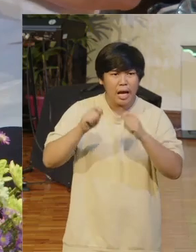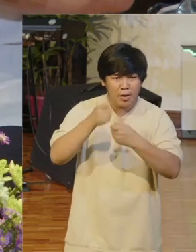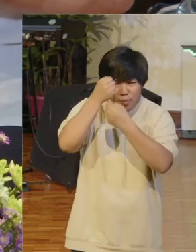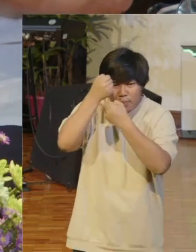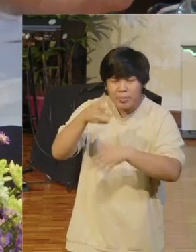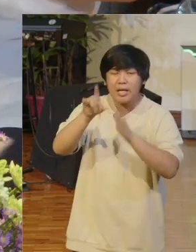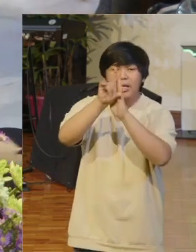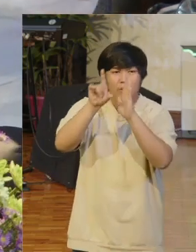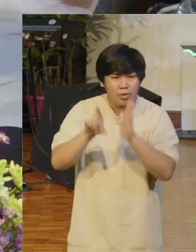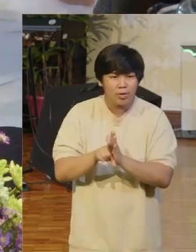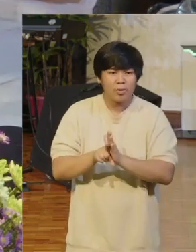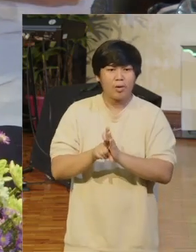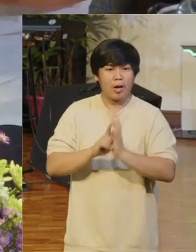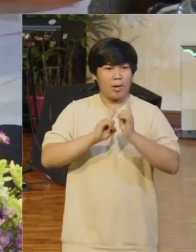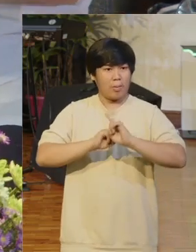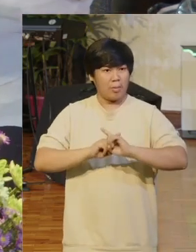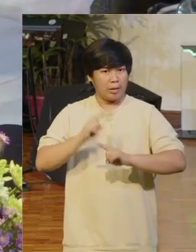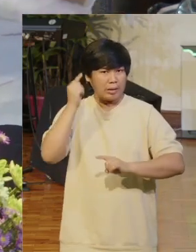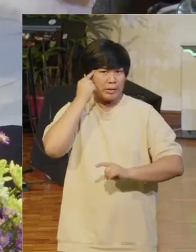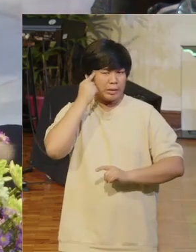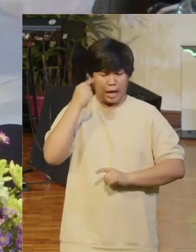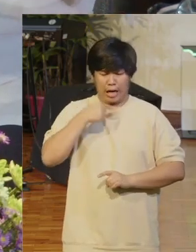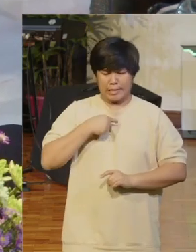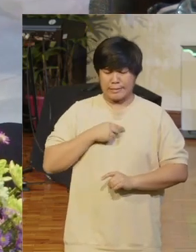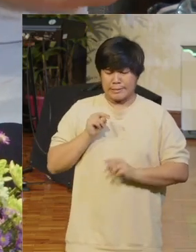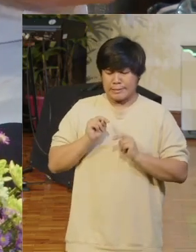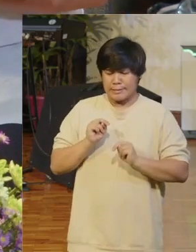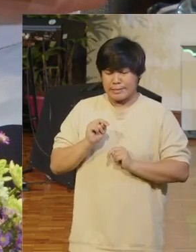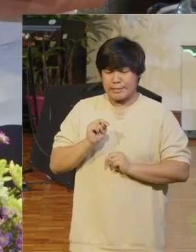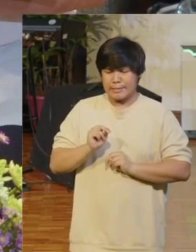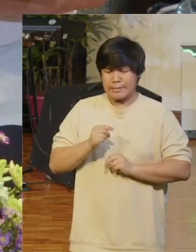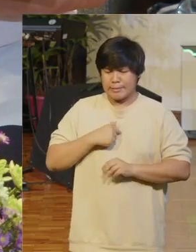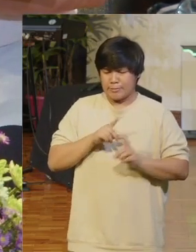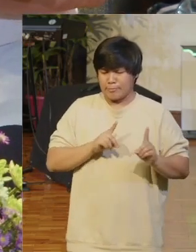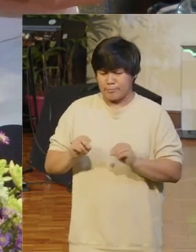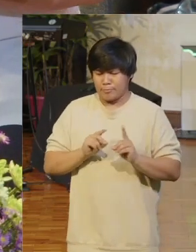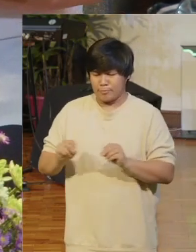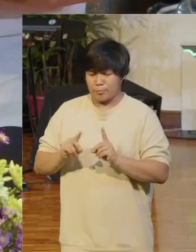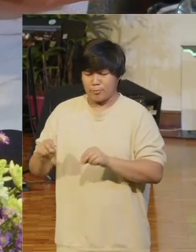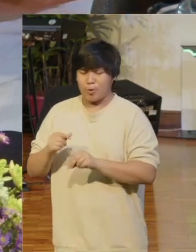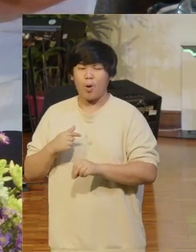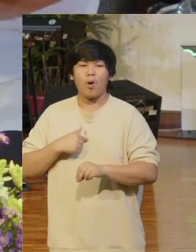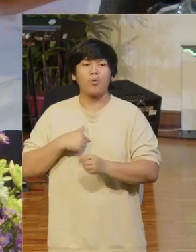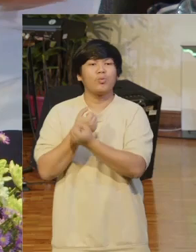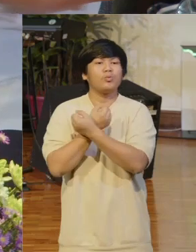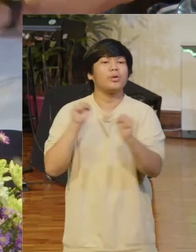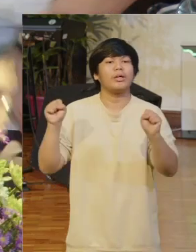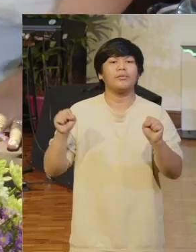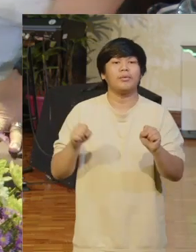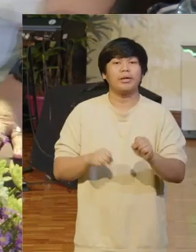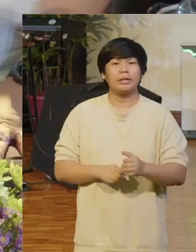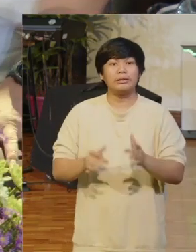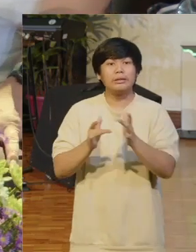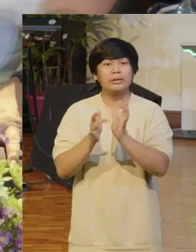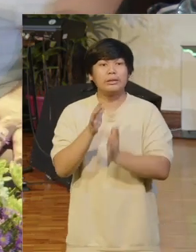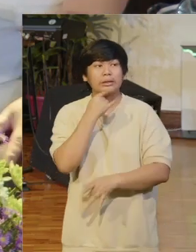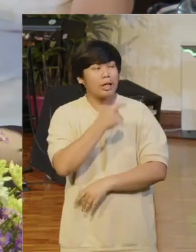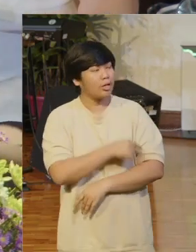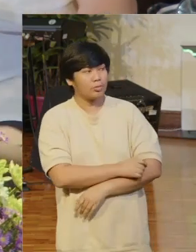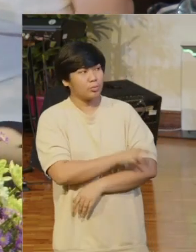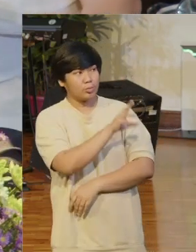siya ay maligtas. Ang kanyang kaisipan, dapat may gawin ako para ako ay maligtas. Ang sabi ni Jesus, no.